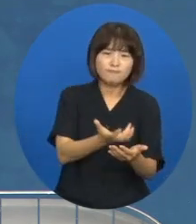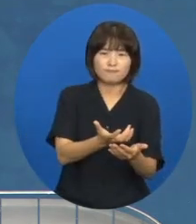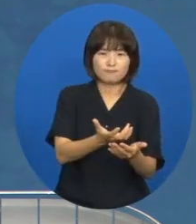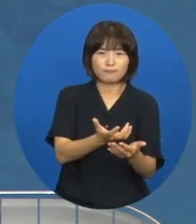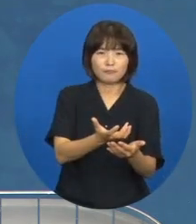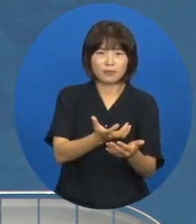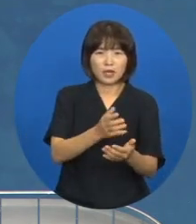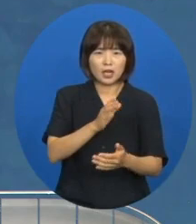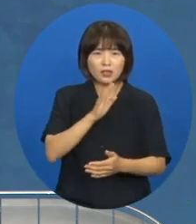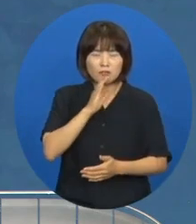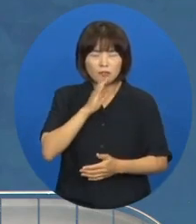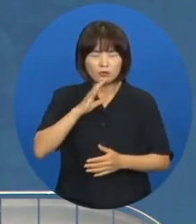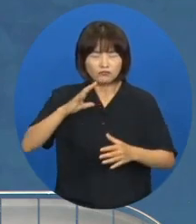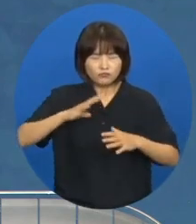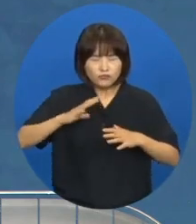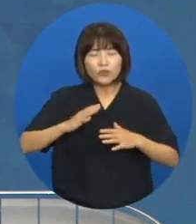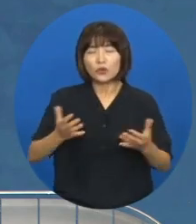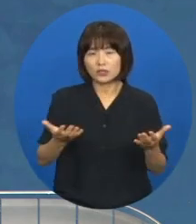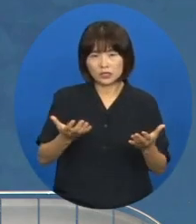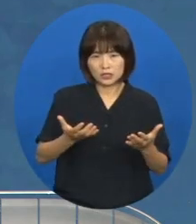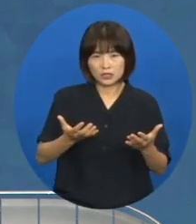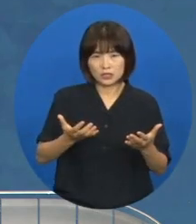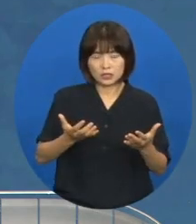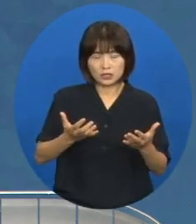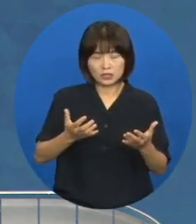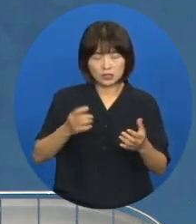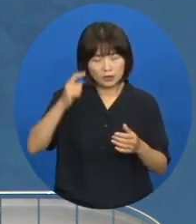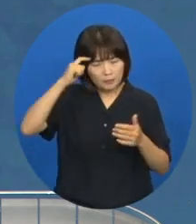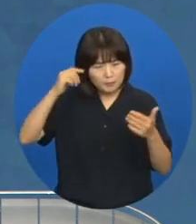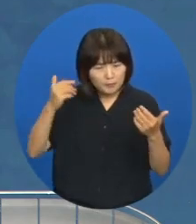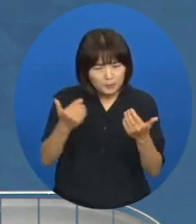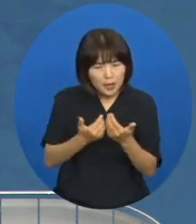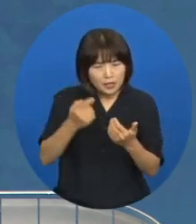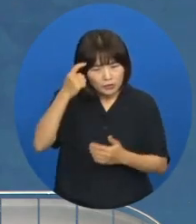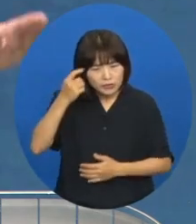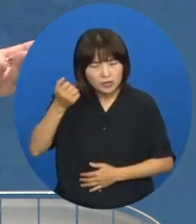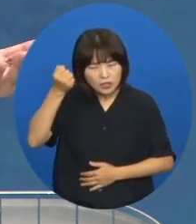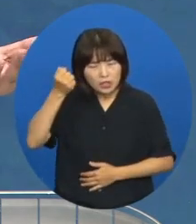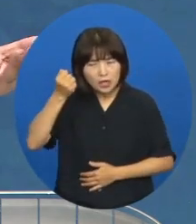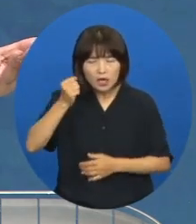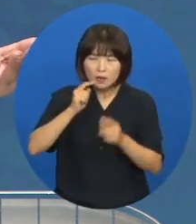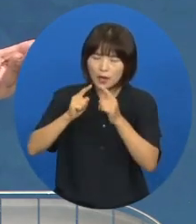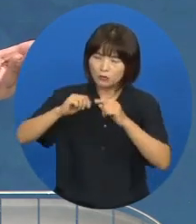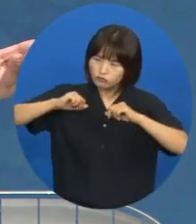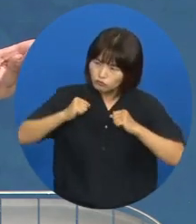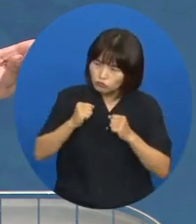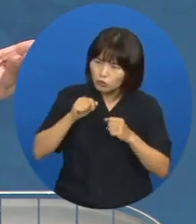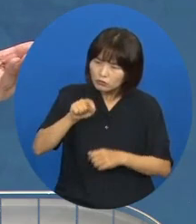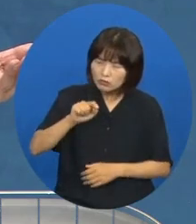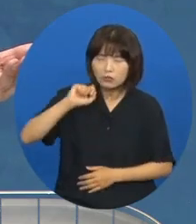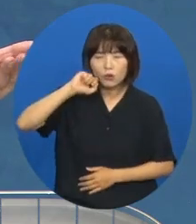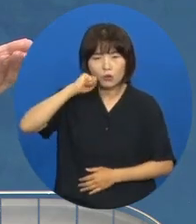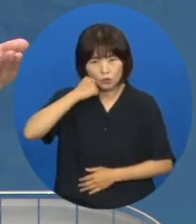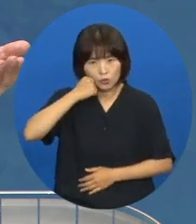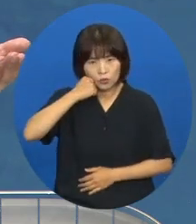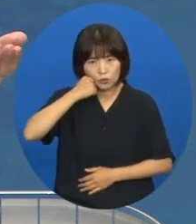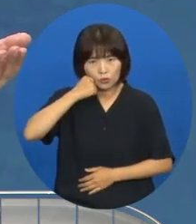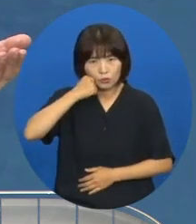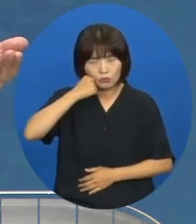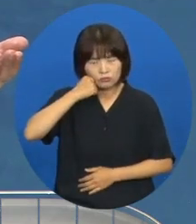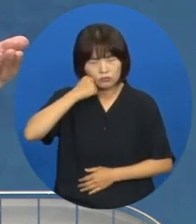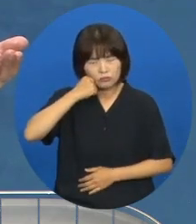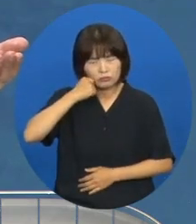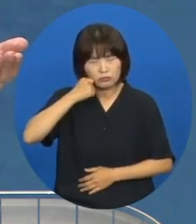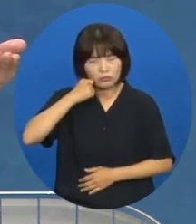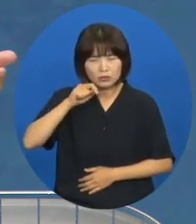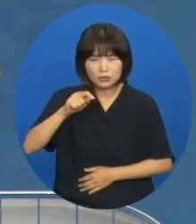이렇게 끔찍한 일을 정반대로 생각을 하는 거예요. 말씀에 순종하는 것은 어렵고 어떻게 그렇게 생각할